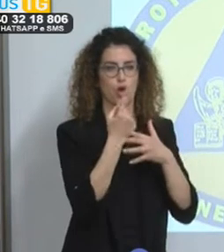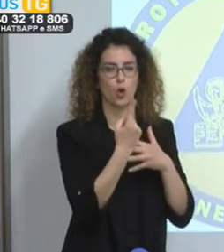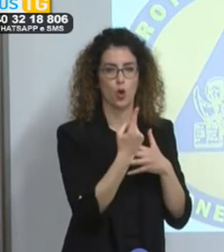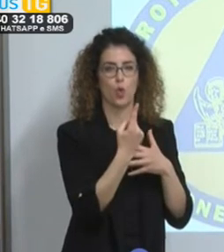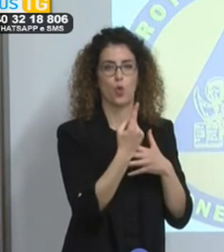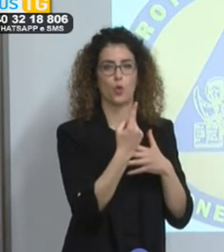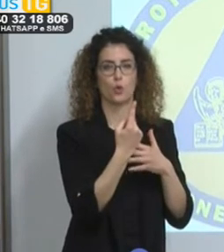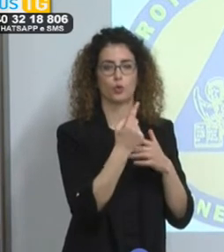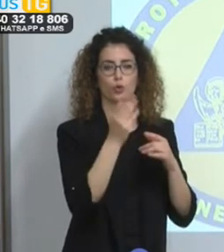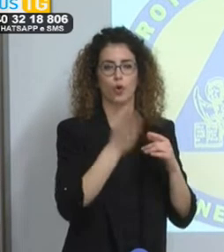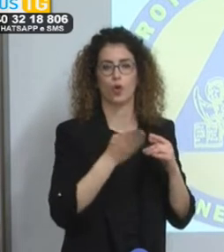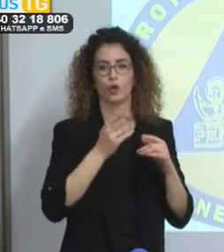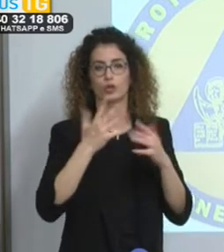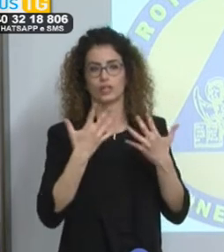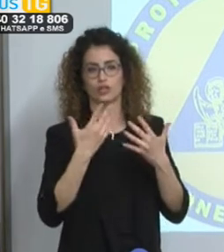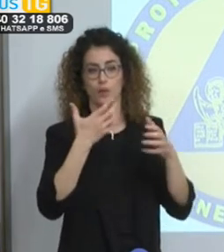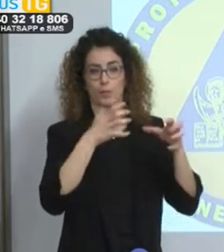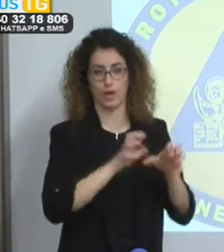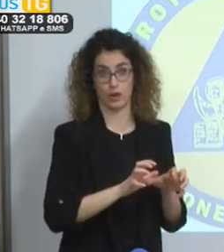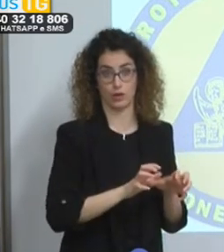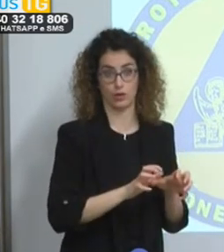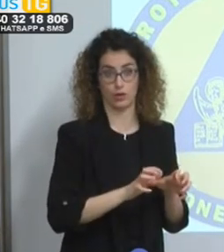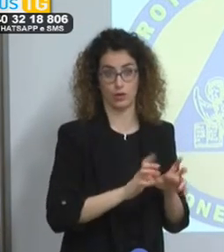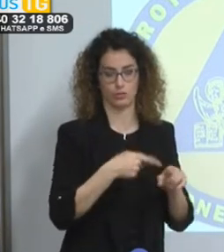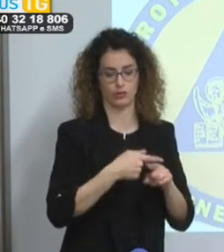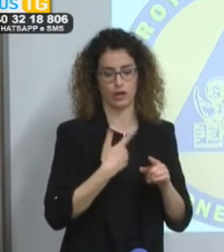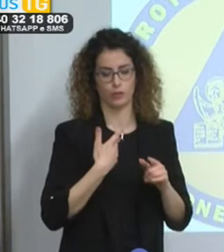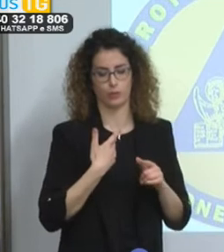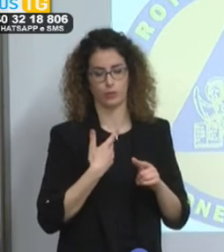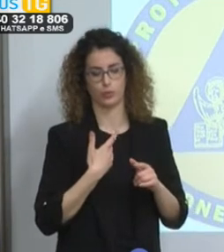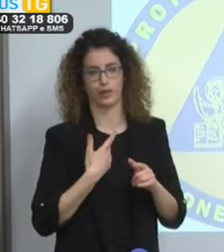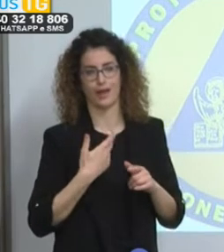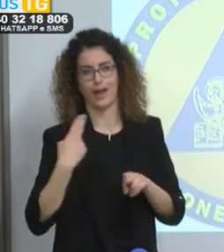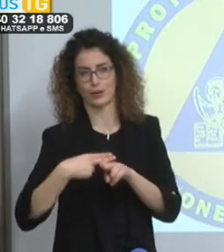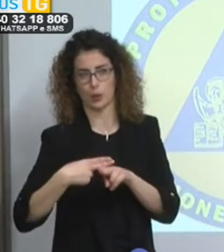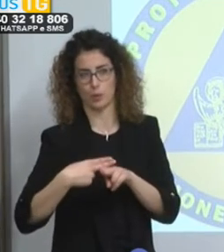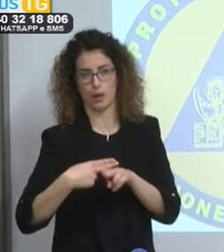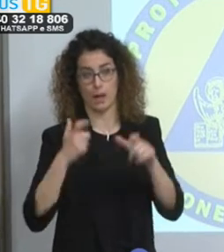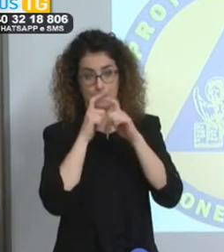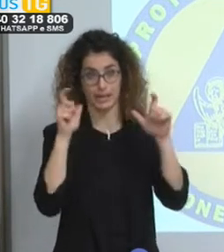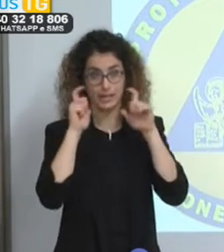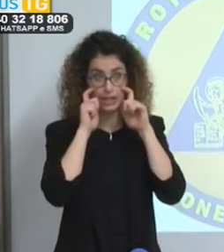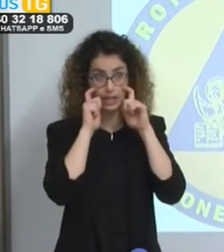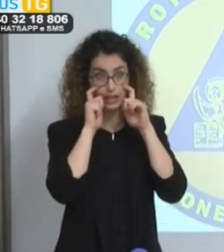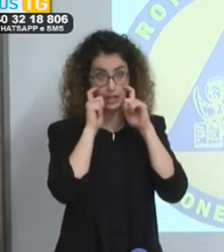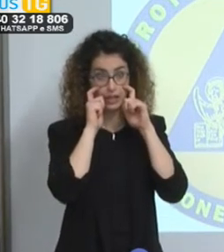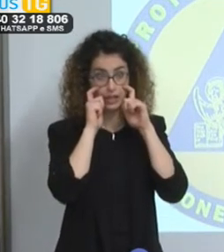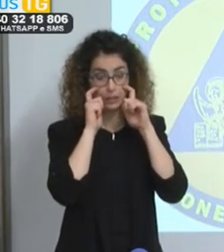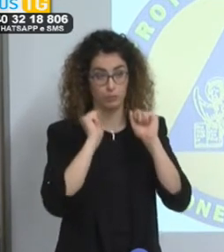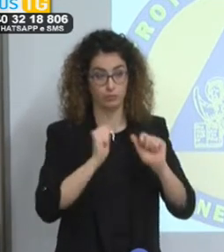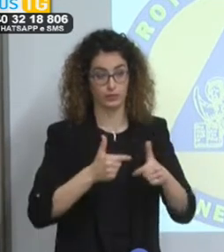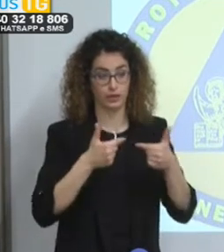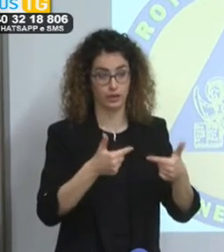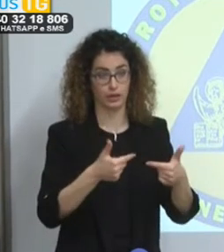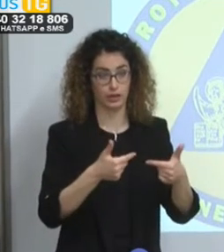avrebbero dovuto, però poi, come dire, l'altra faccia della medaglia dell'inchiesta di Roma, cioè quelle mascherine sarebbero state anche oggetto di